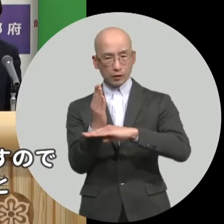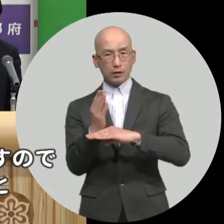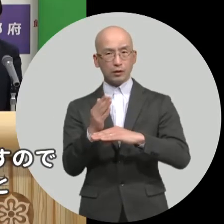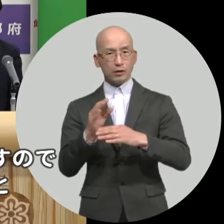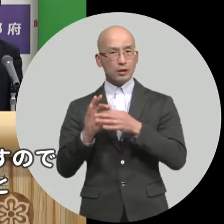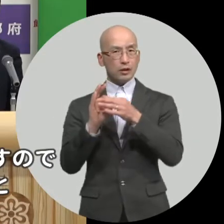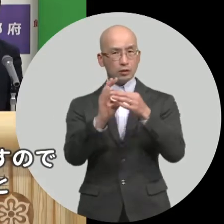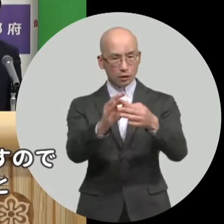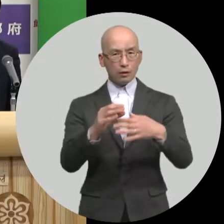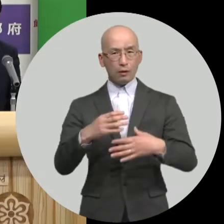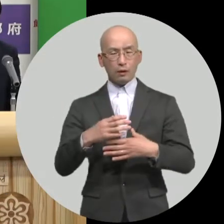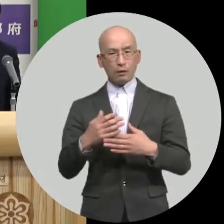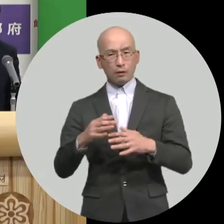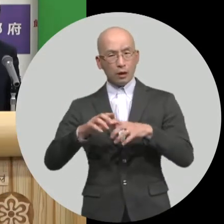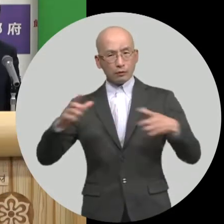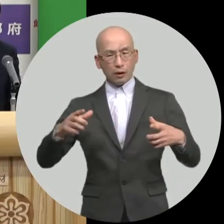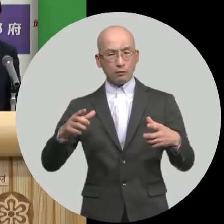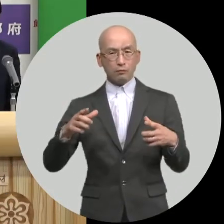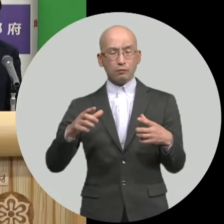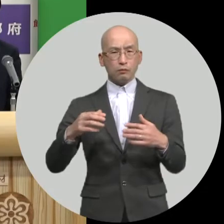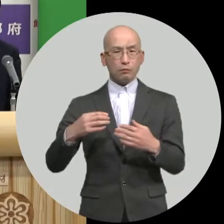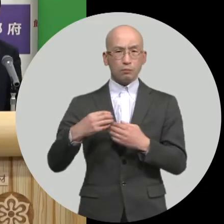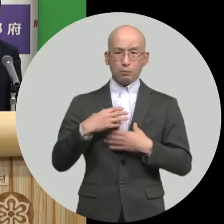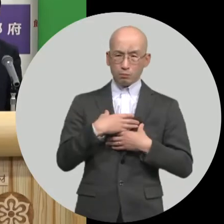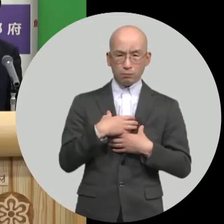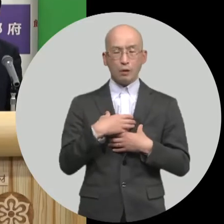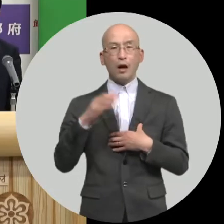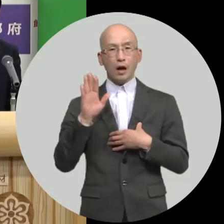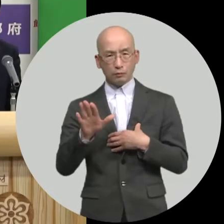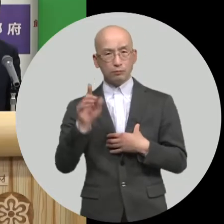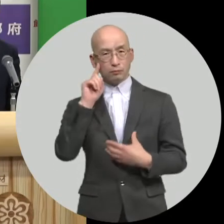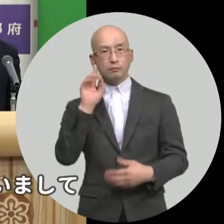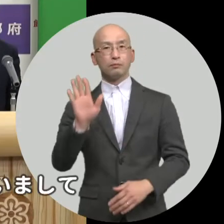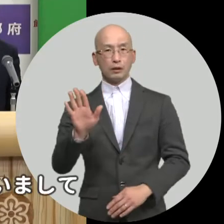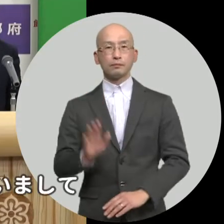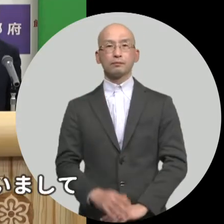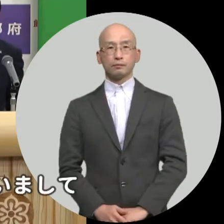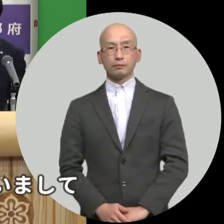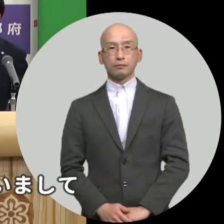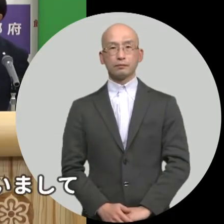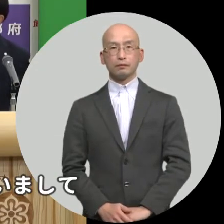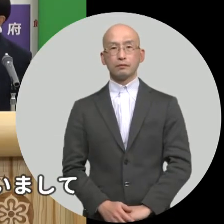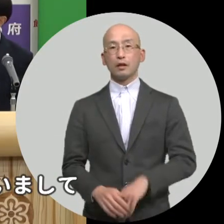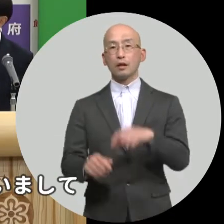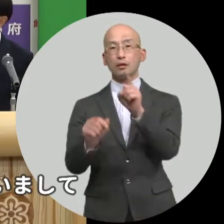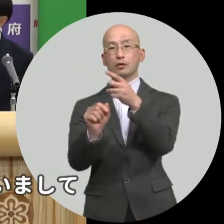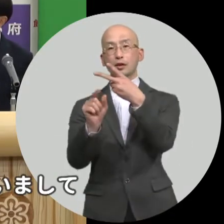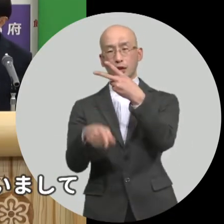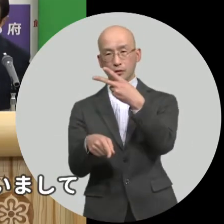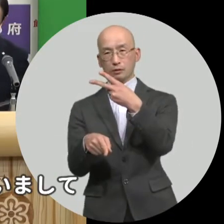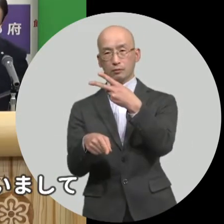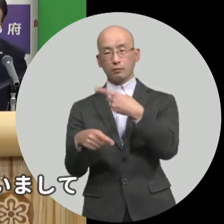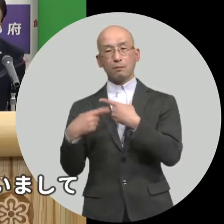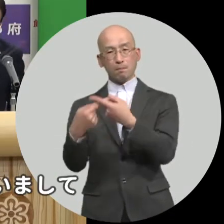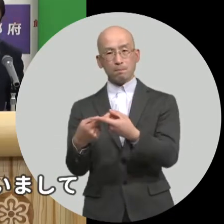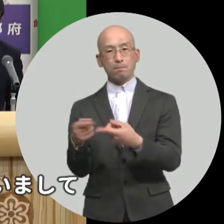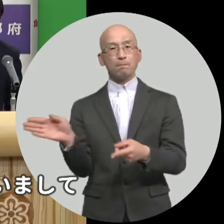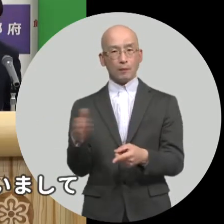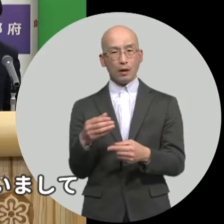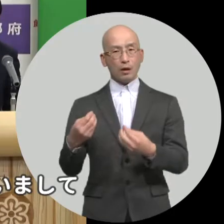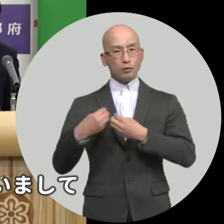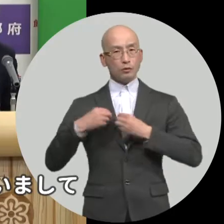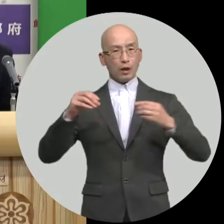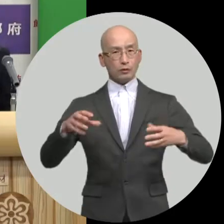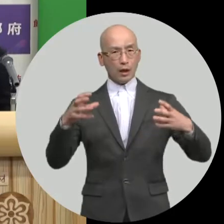感染拡大の傾向にあるというふうに言ってもいいんじゃないかなと思っております。また12月に入りましてもクラスターがたくさん発生しておりまして